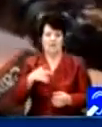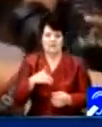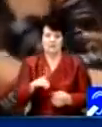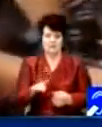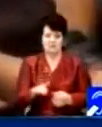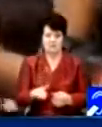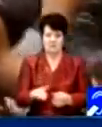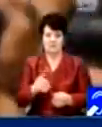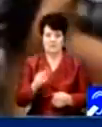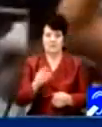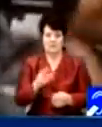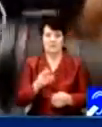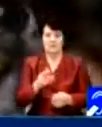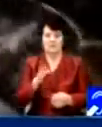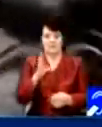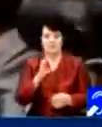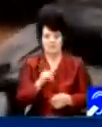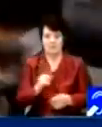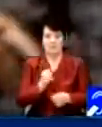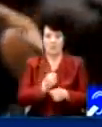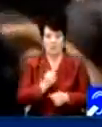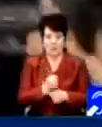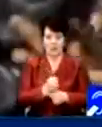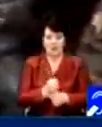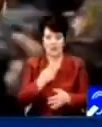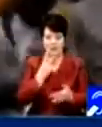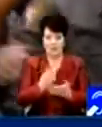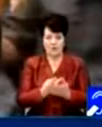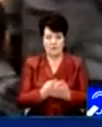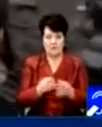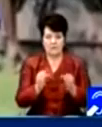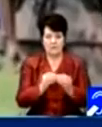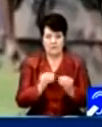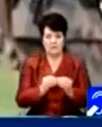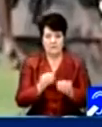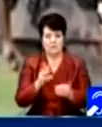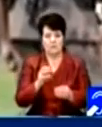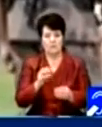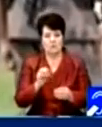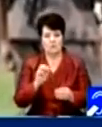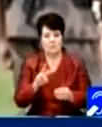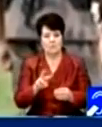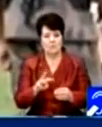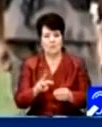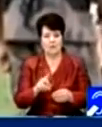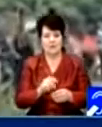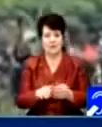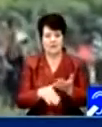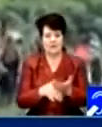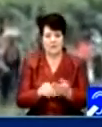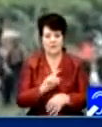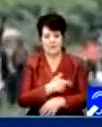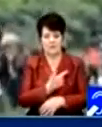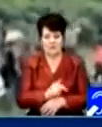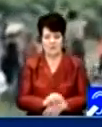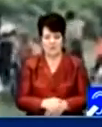său coleg, Kiao Soeo, lucrau la o anchetă privind uciderea a 10 musulmani Rohingya în timpul unei intervenții militare în regiunea de